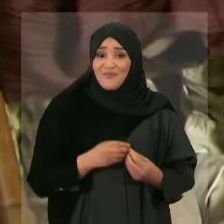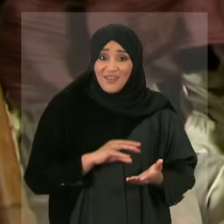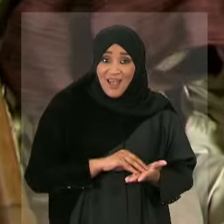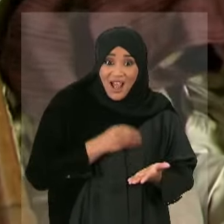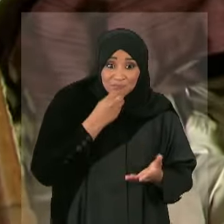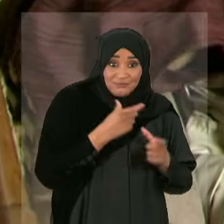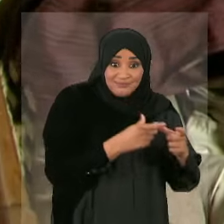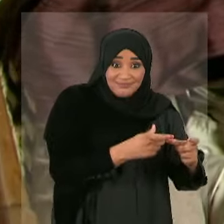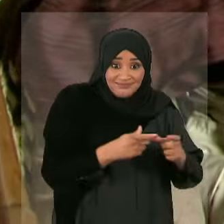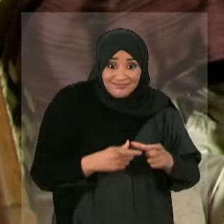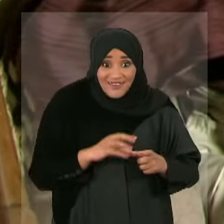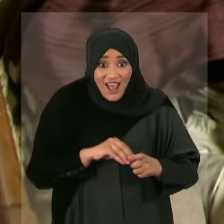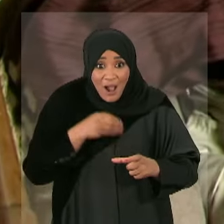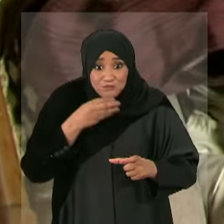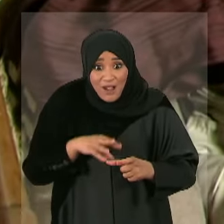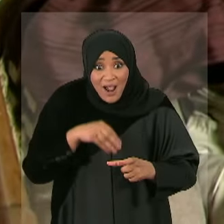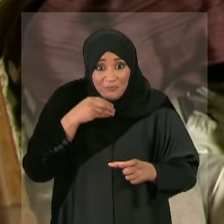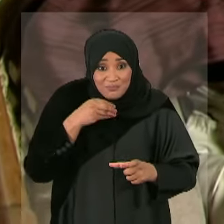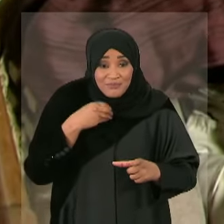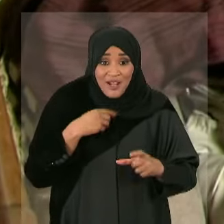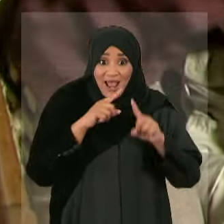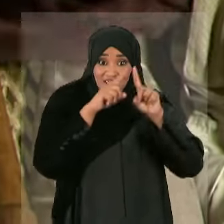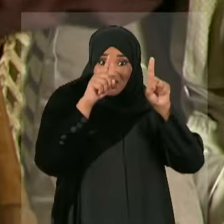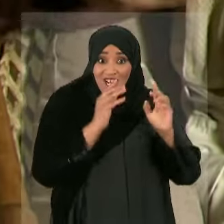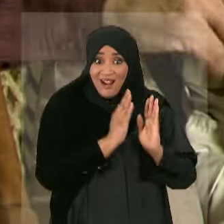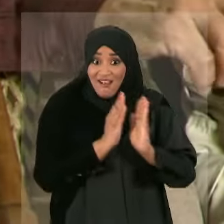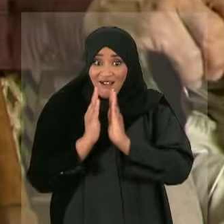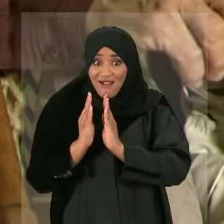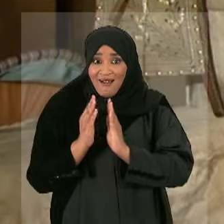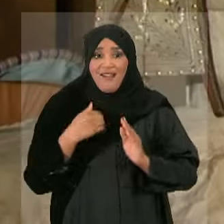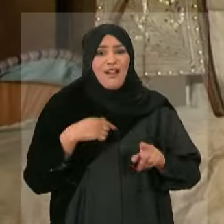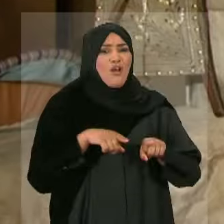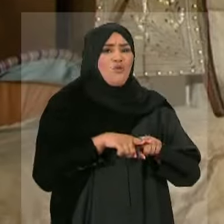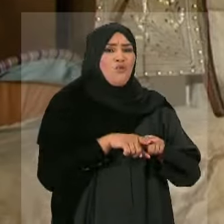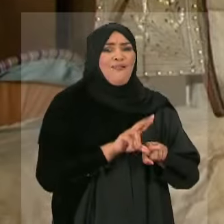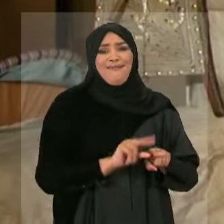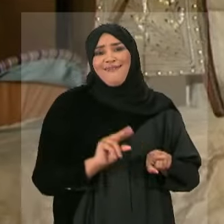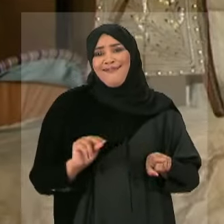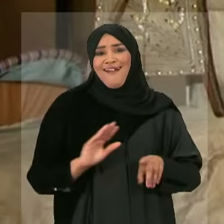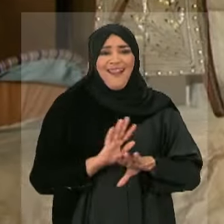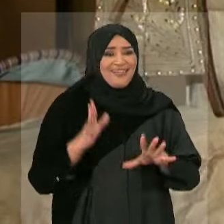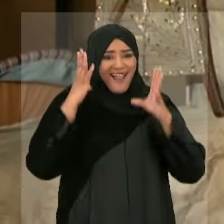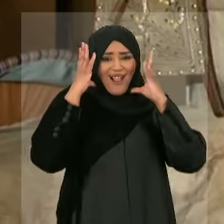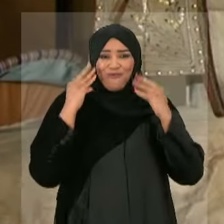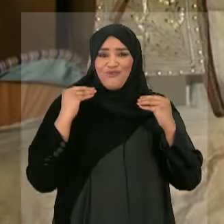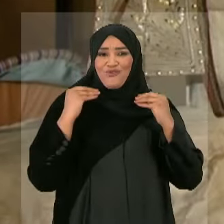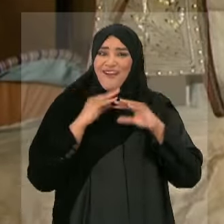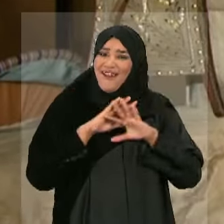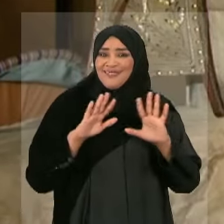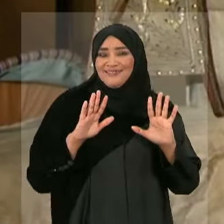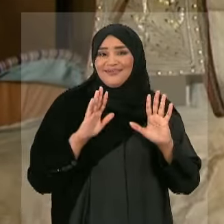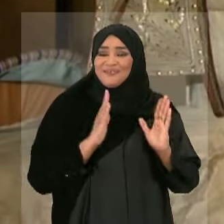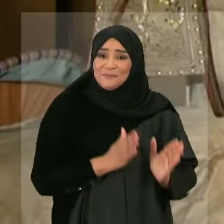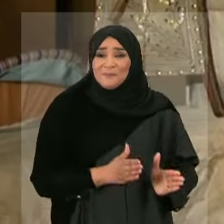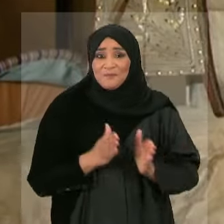بوكل من صحن صاحبه أو جاره بيصير كأنه أخ له. أنا اليوم بدور على أي ممارسة، إن كان على